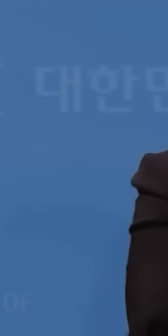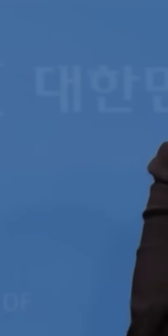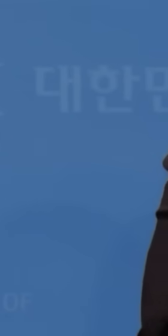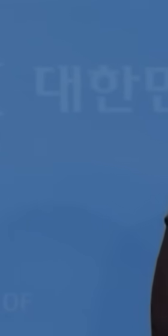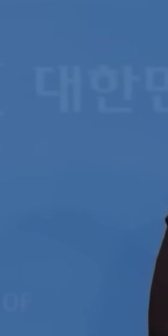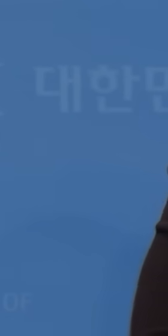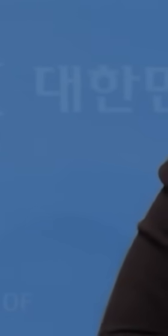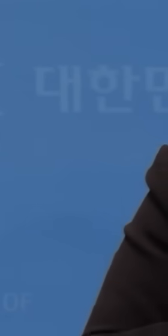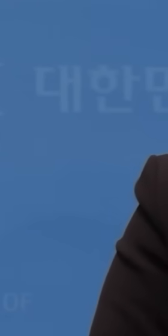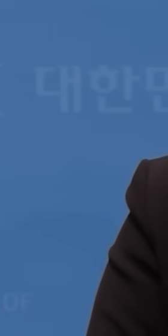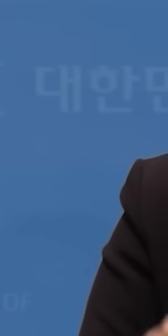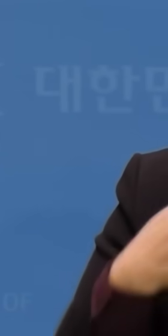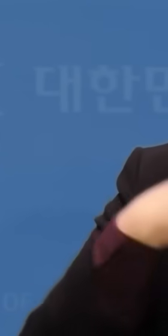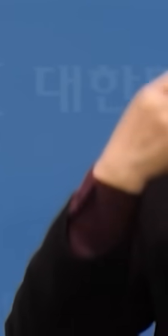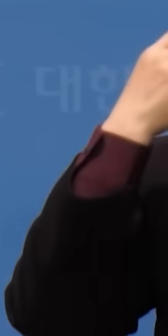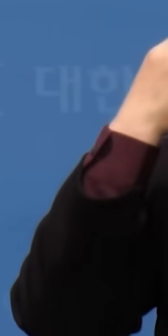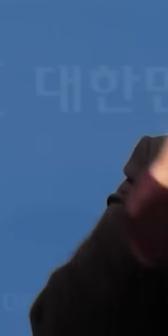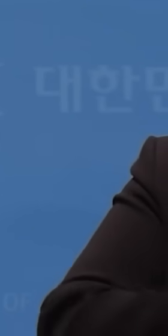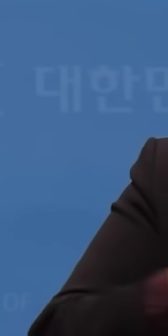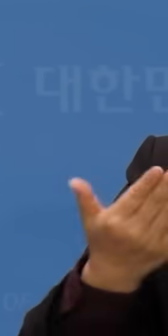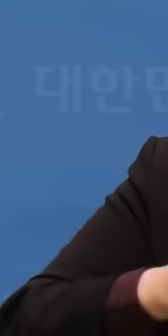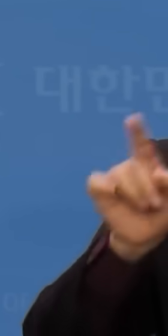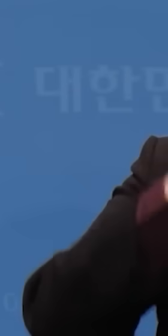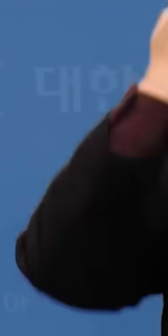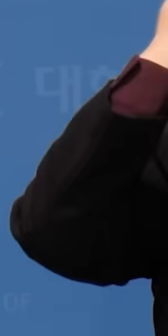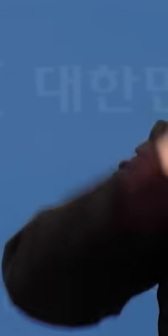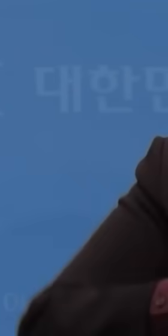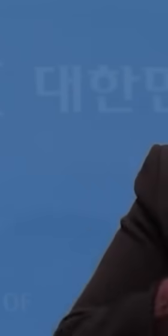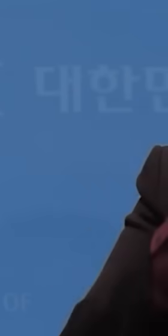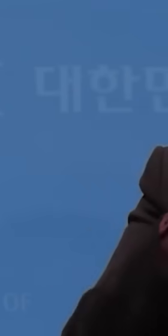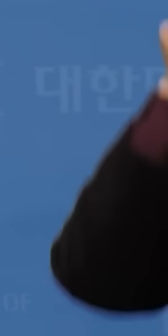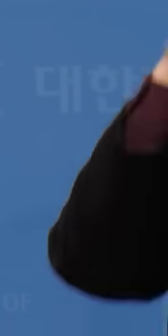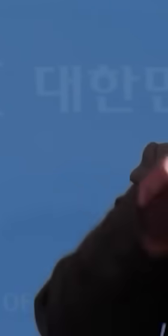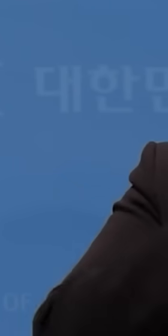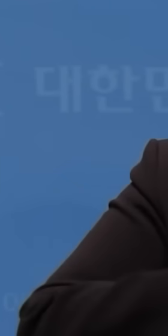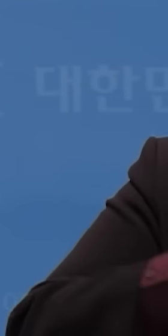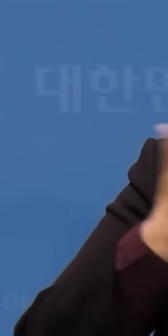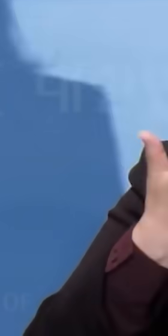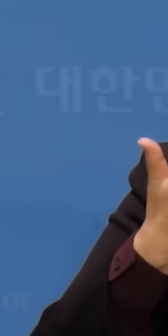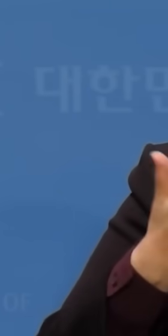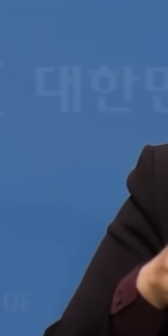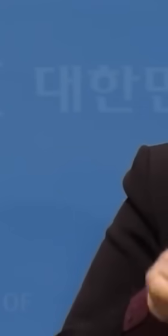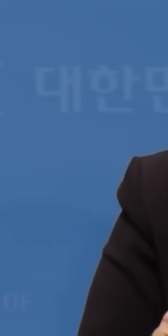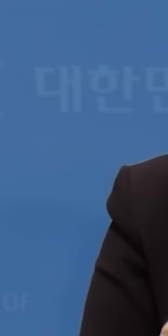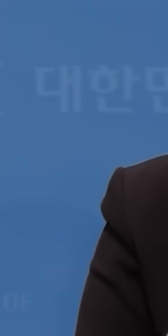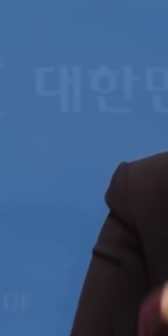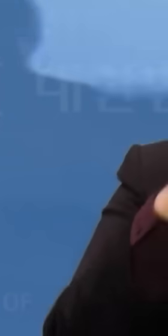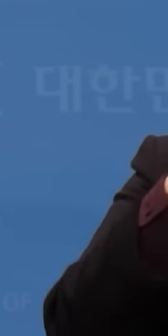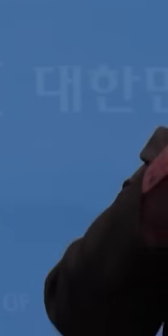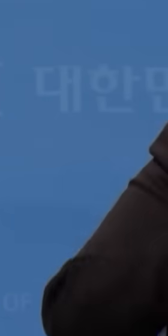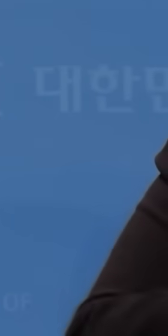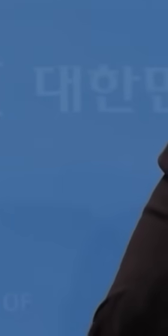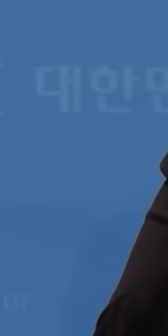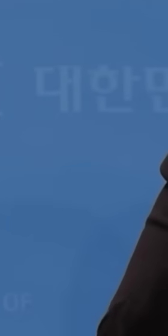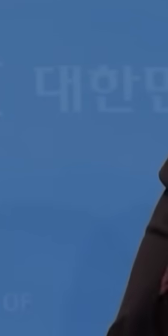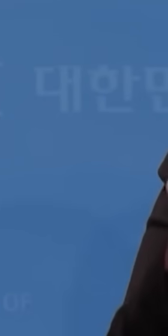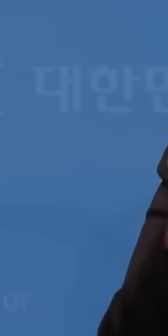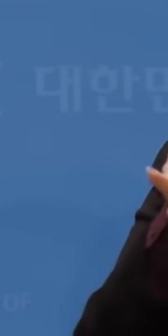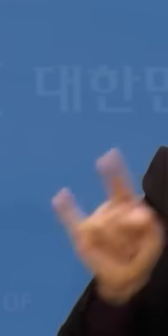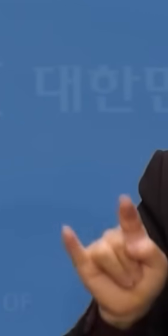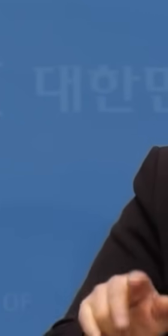소명을 사명으로 깨닫고 다시 전투력으로 무장한 유여혜, 지금 이